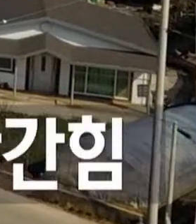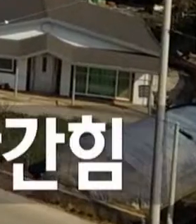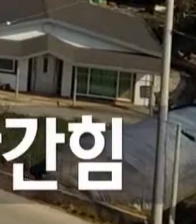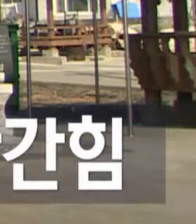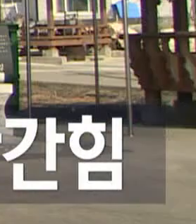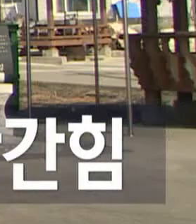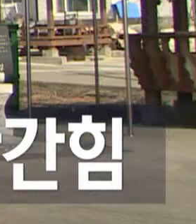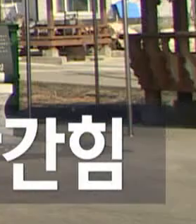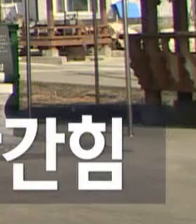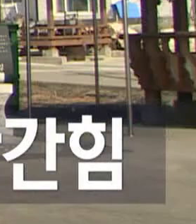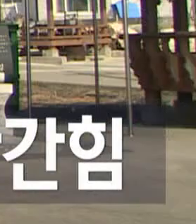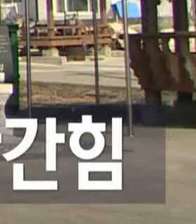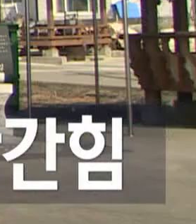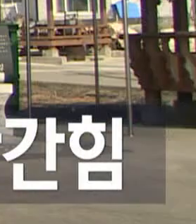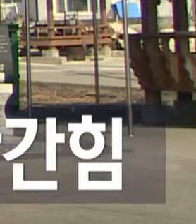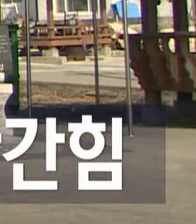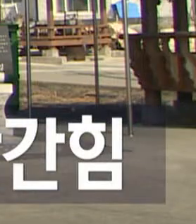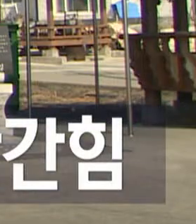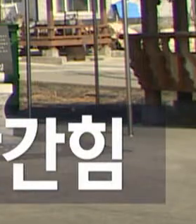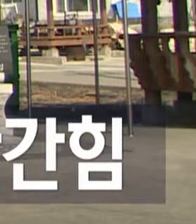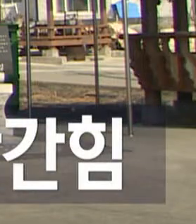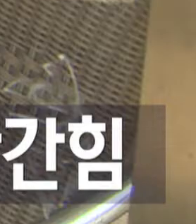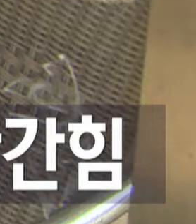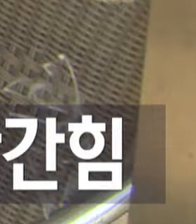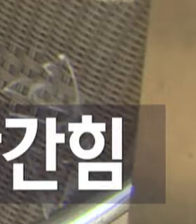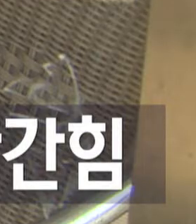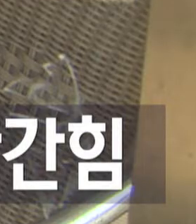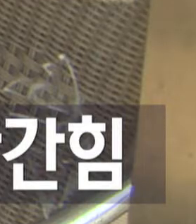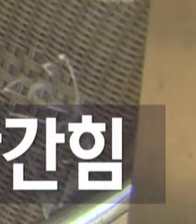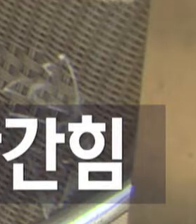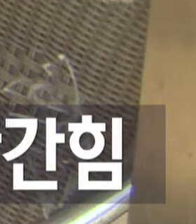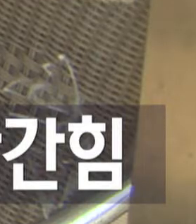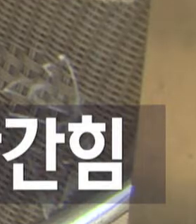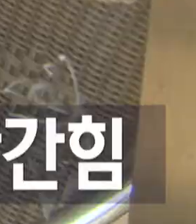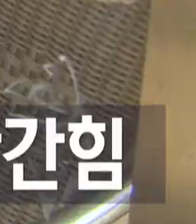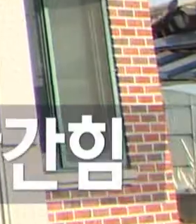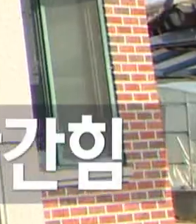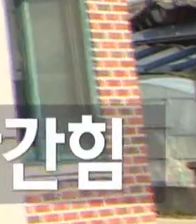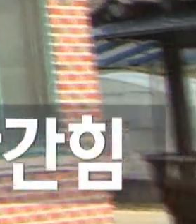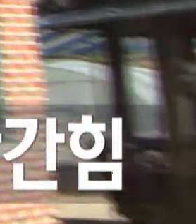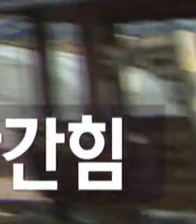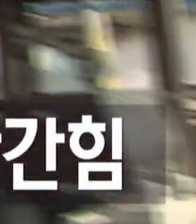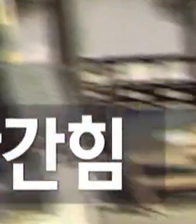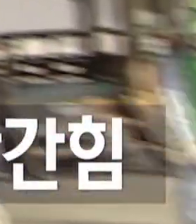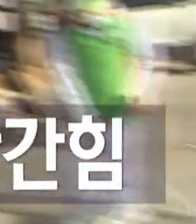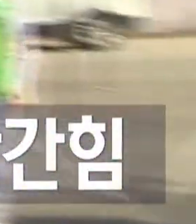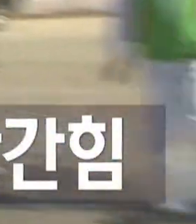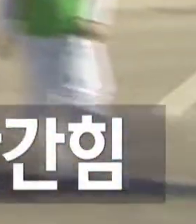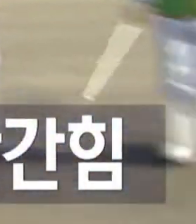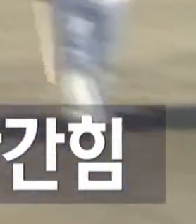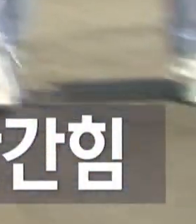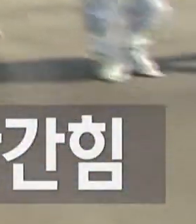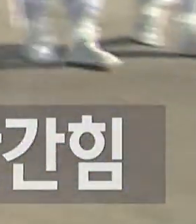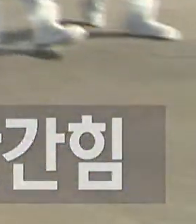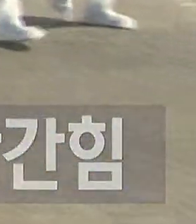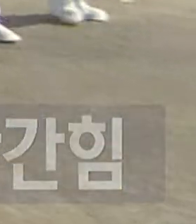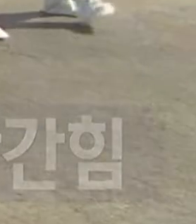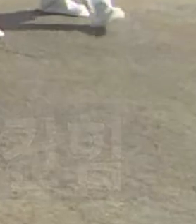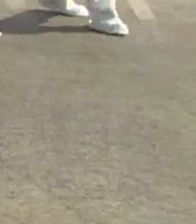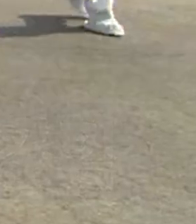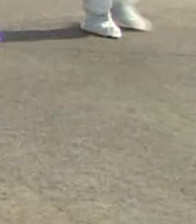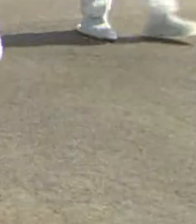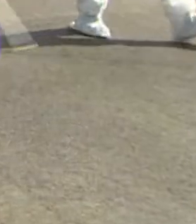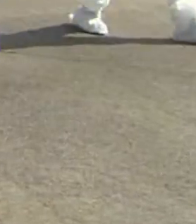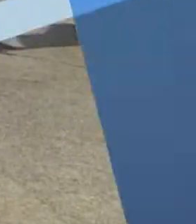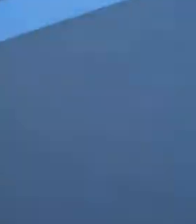고령층이 많은 농촌 지역도 코로나19 확산을 막기 위해 안간힘입니다. 마을회관을 모두 폐쇄하고 방역에 농사용 드론까지